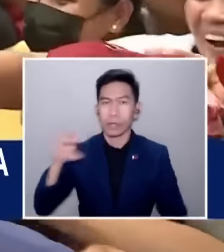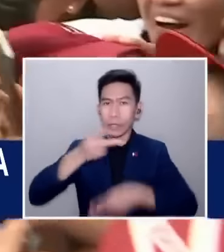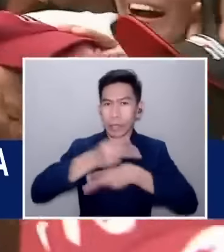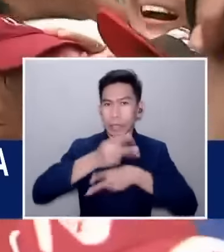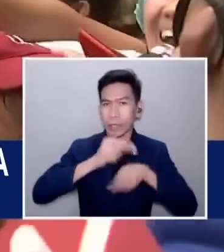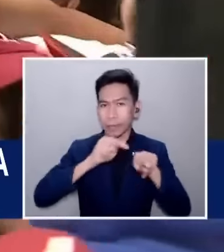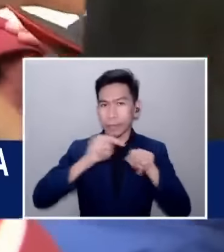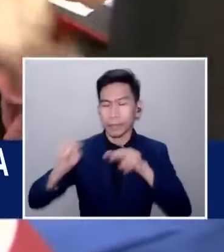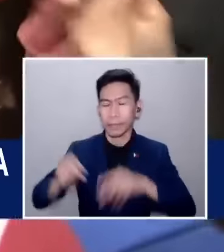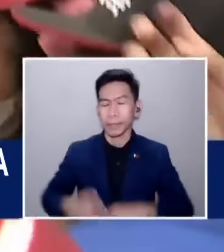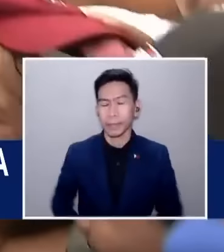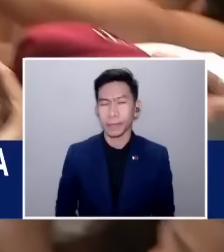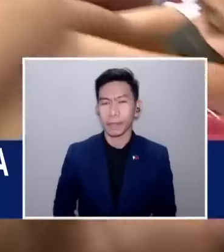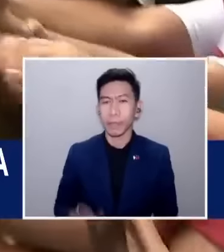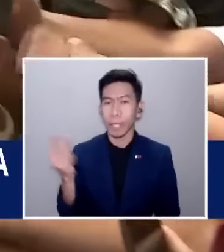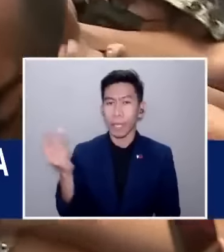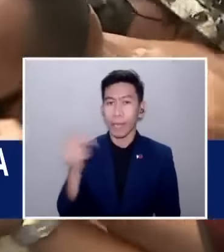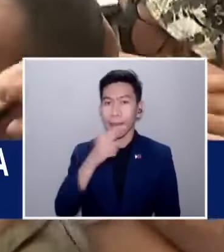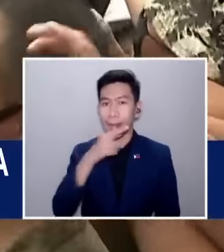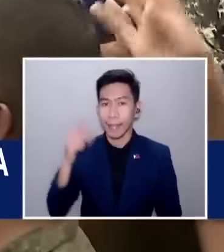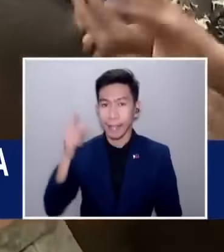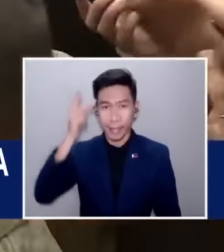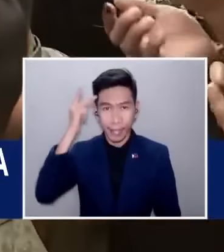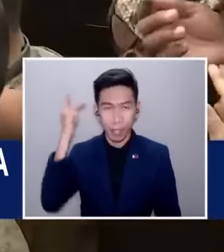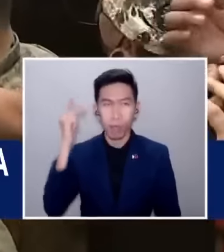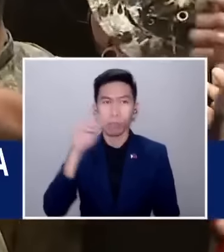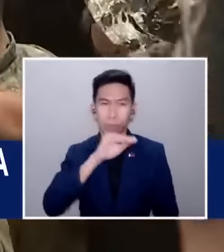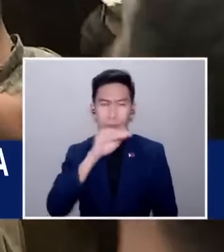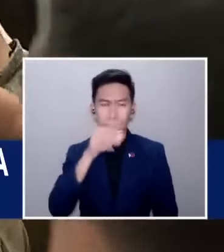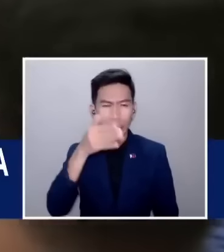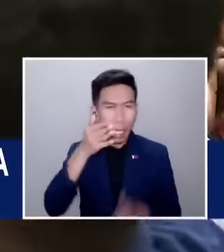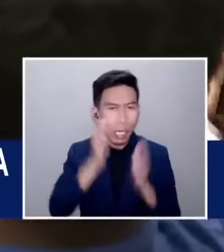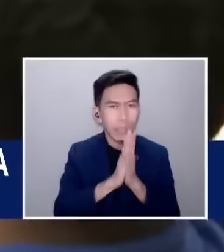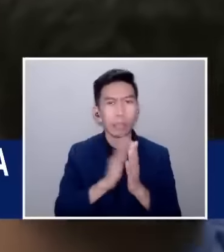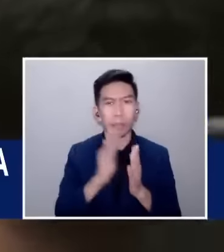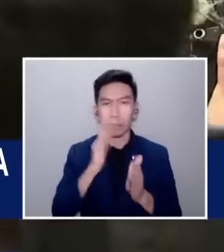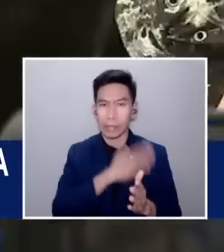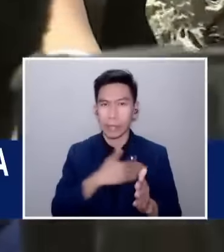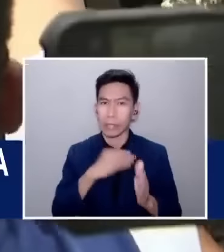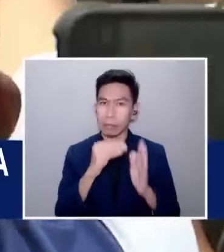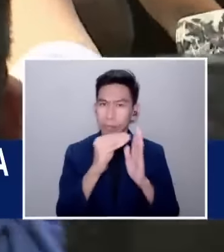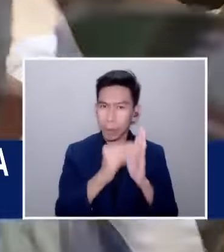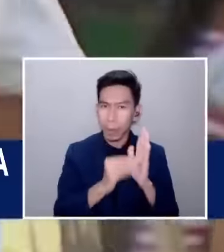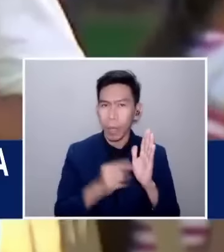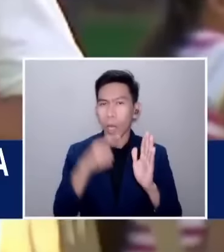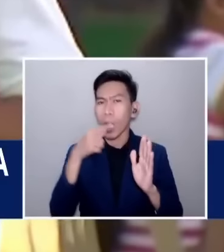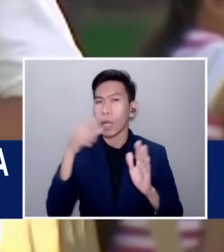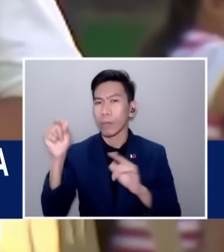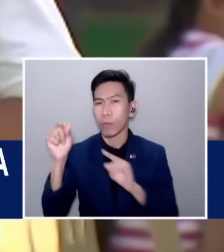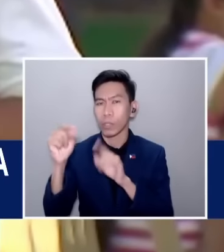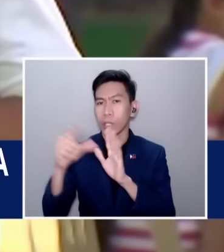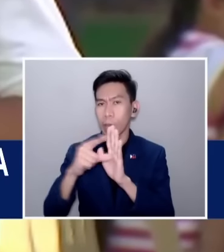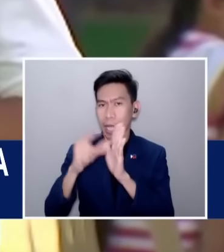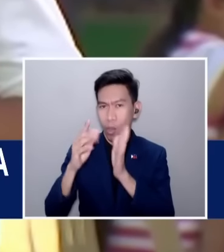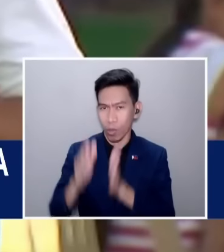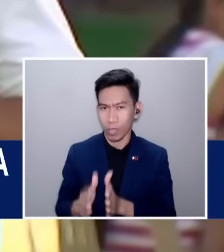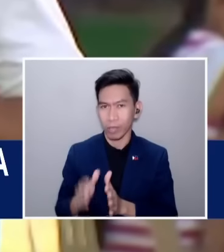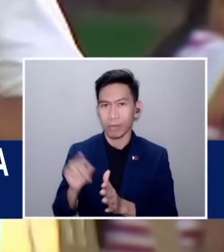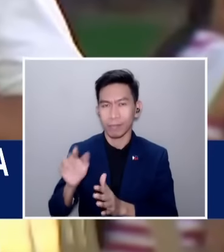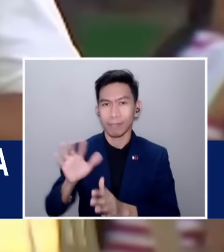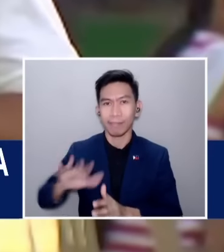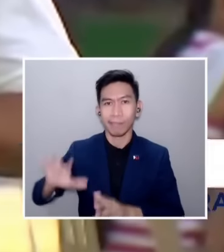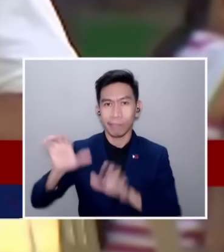ng Lenny Kiko tandem na idokumento ang mga insidente at ipagbigay alam sa kanilang mga abogado. Inaasahang mamamalagi